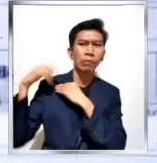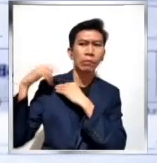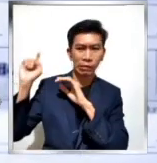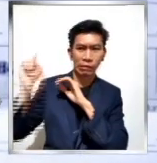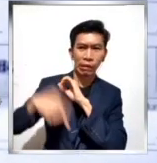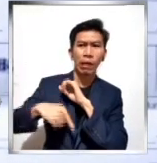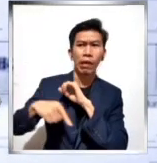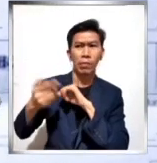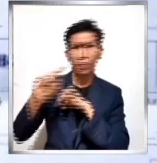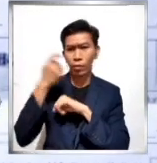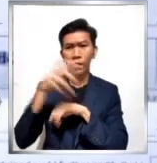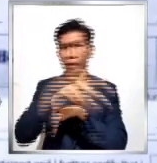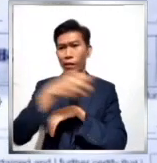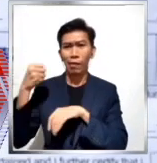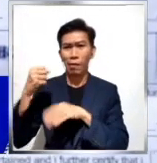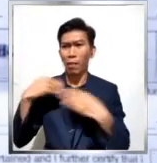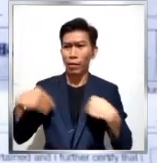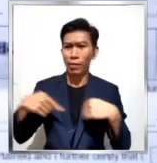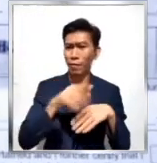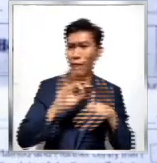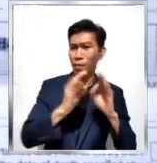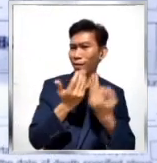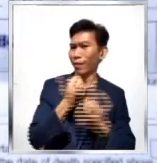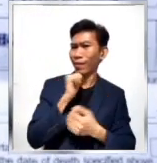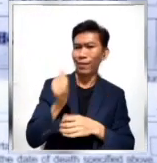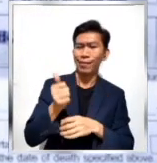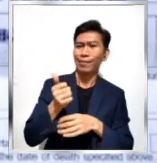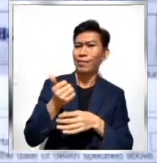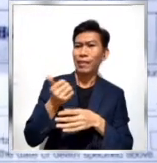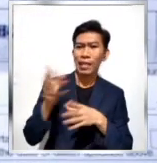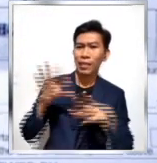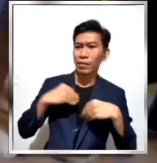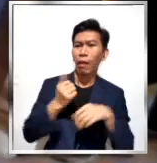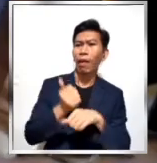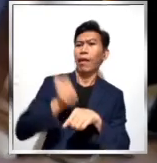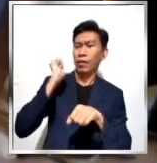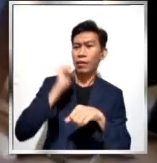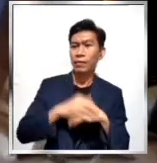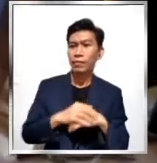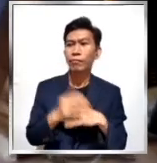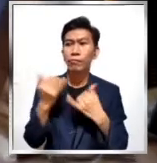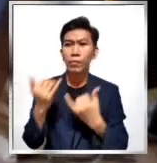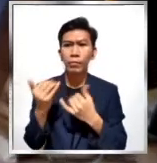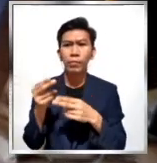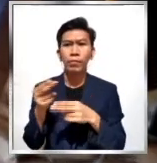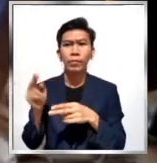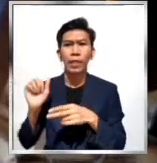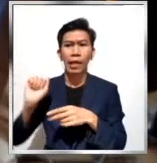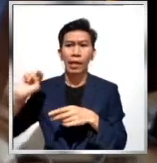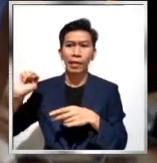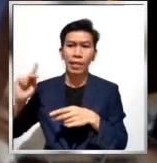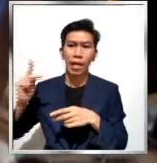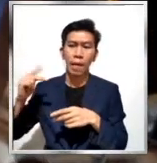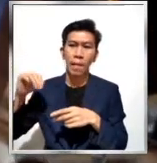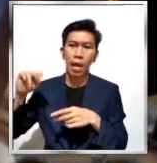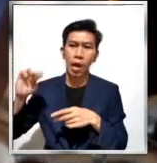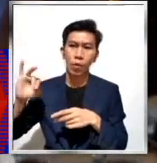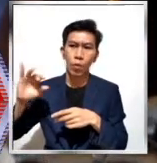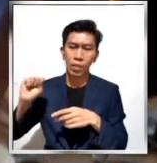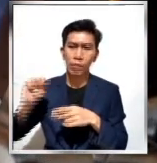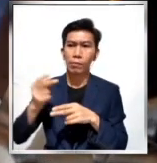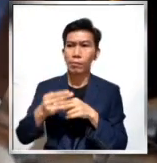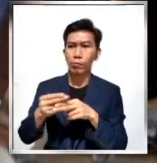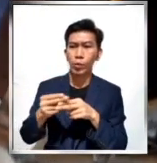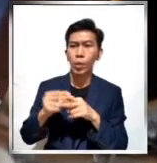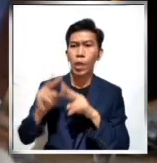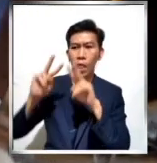sa anak pawis, nakatakda sanang magsagawa ng independent autopsy sa bangkay. Inaresto rin kagabi ng pulisya at nakatakdang kasuhan